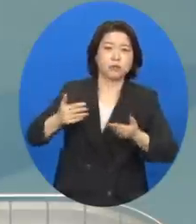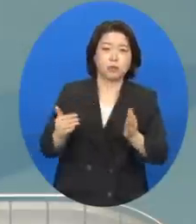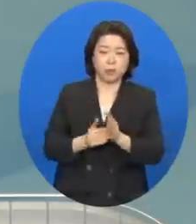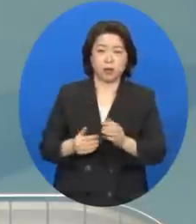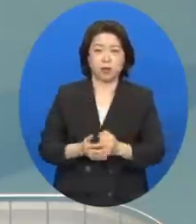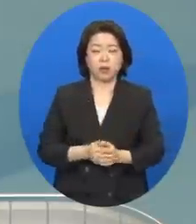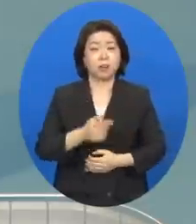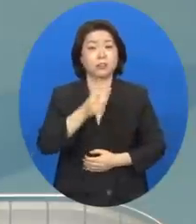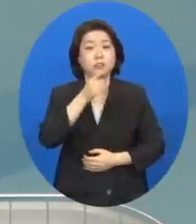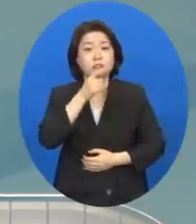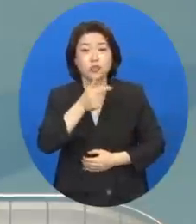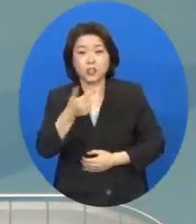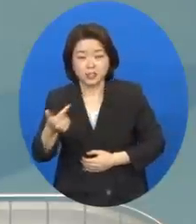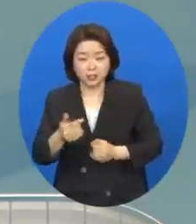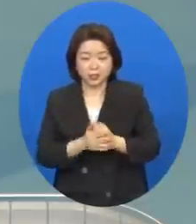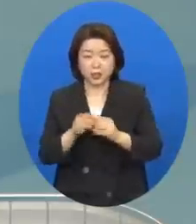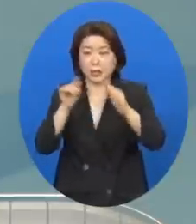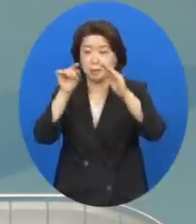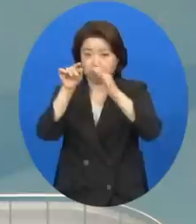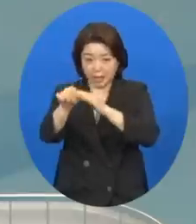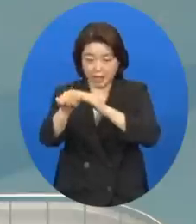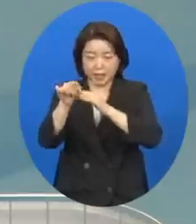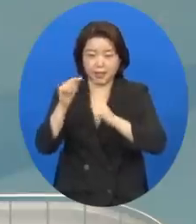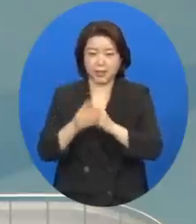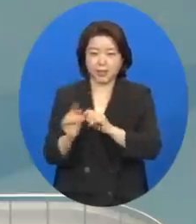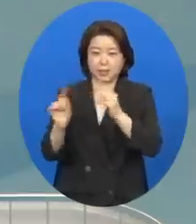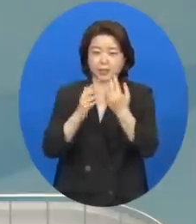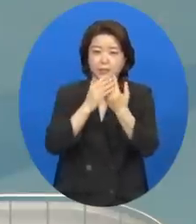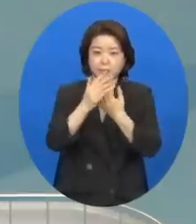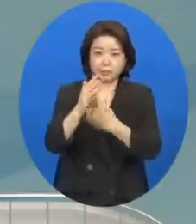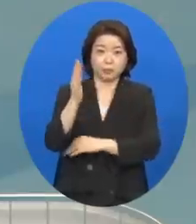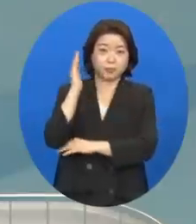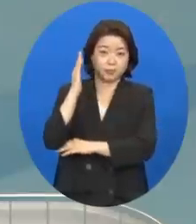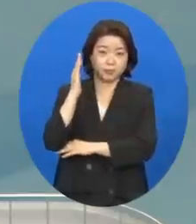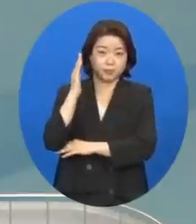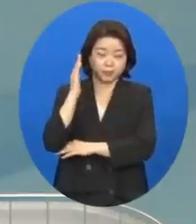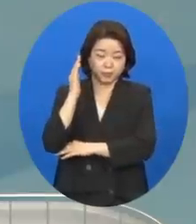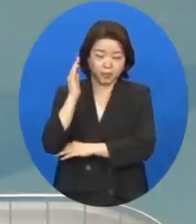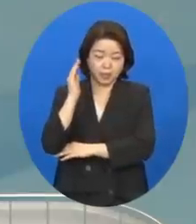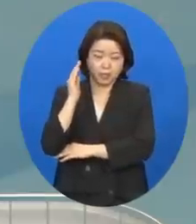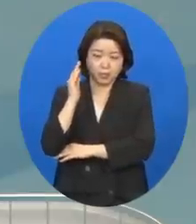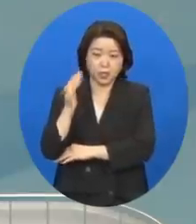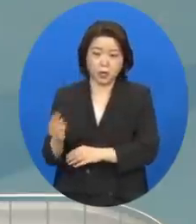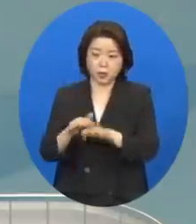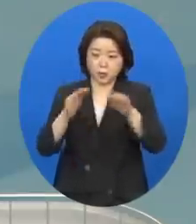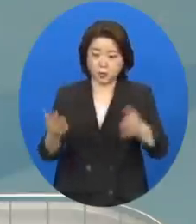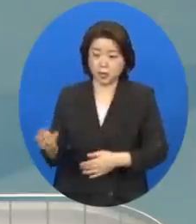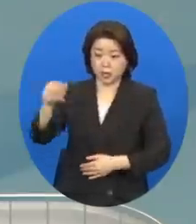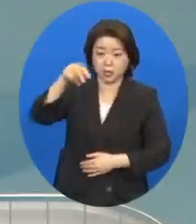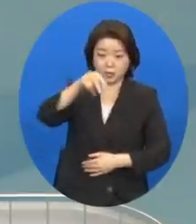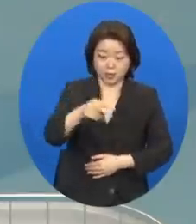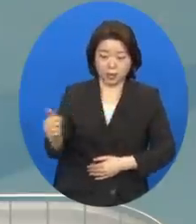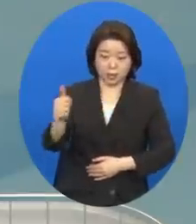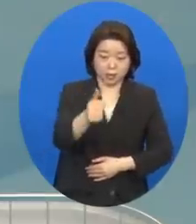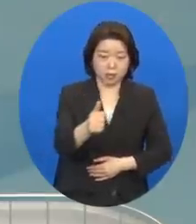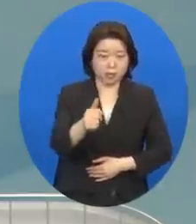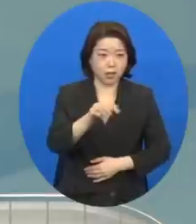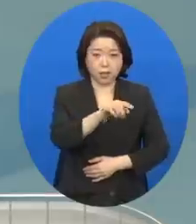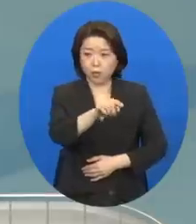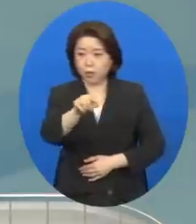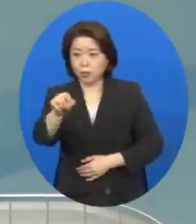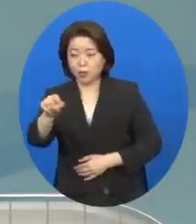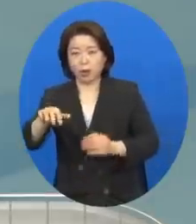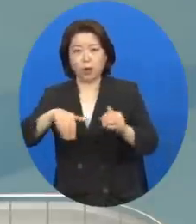수요일 저녁에 이제 가서 집회를 말씀을 전하려고 강단에 섰는데 분위기가 너무